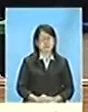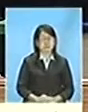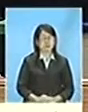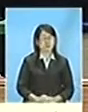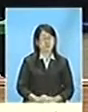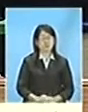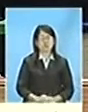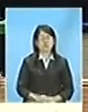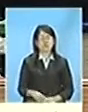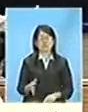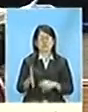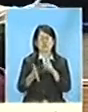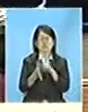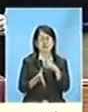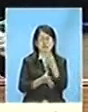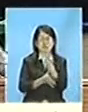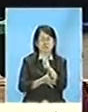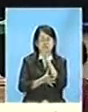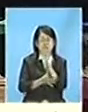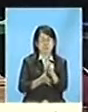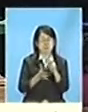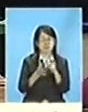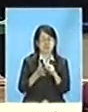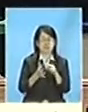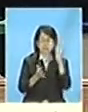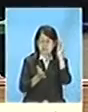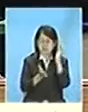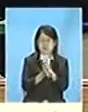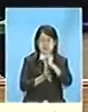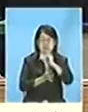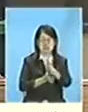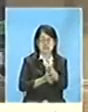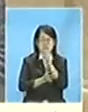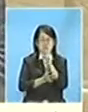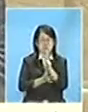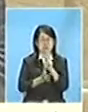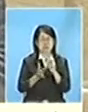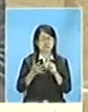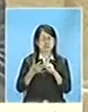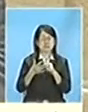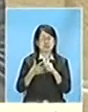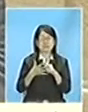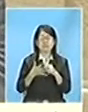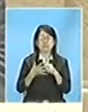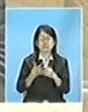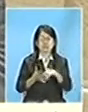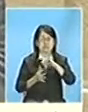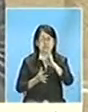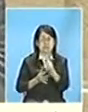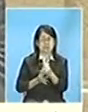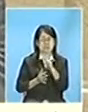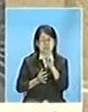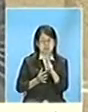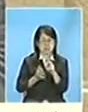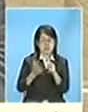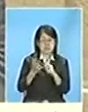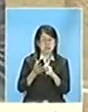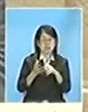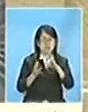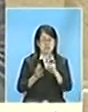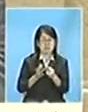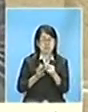นายคำนูนสิทธิสมานพลตำรวจเอกจงรักจุฑานนท์นายจตุรงค์ธีรกนกนายเจ